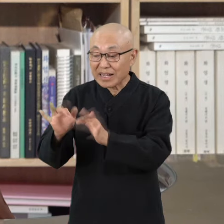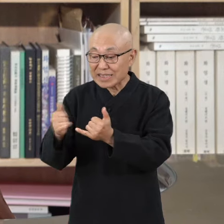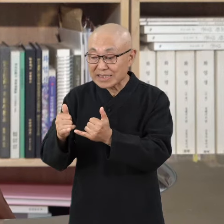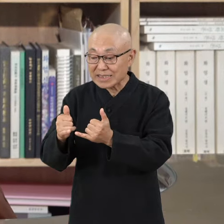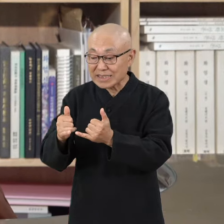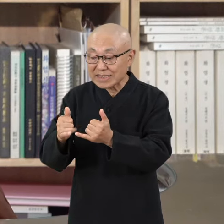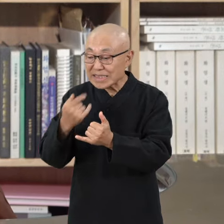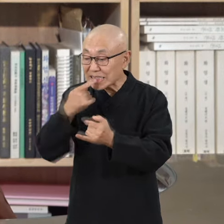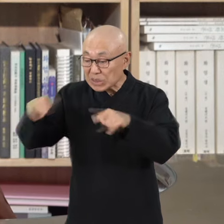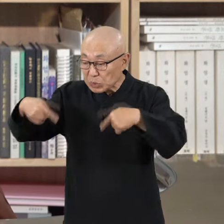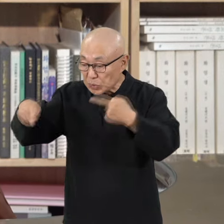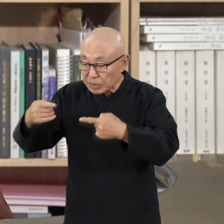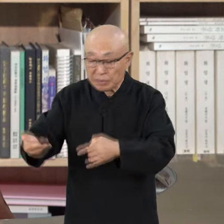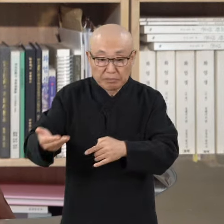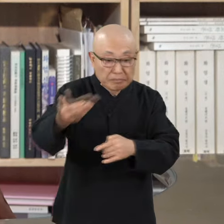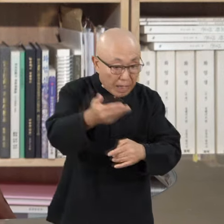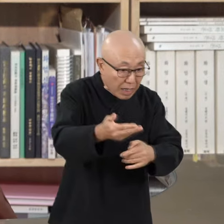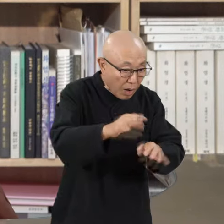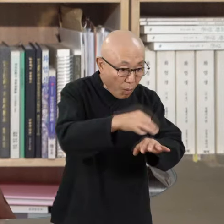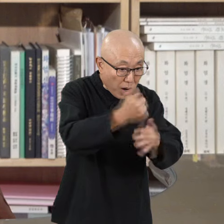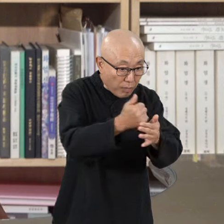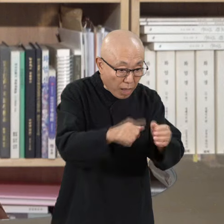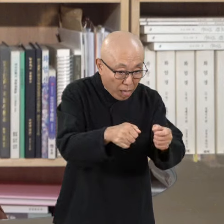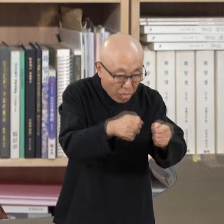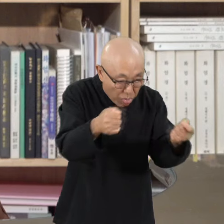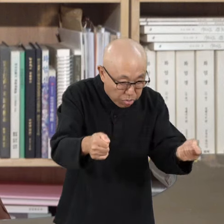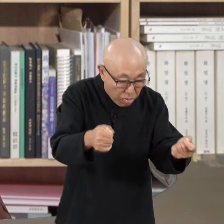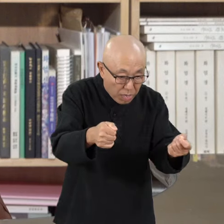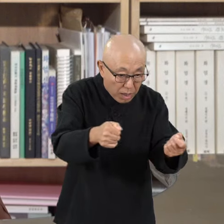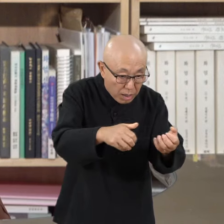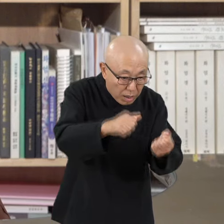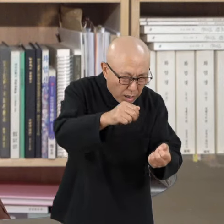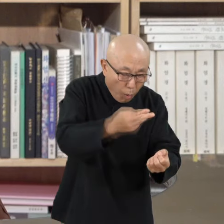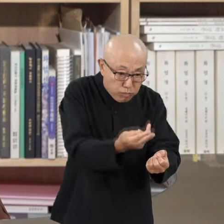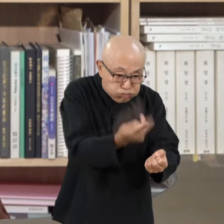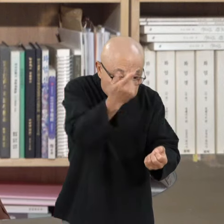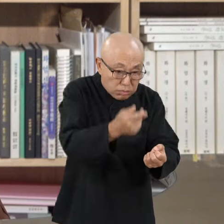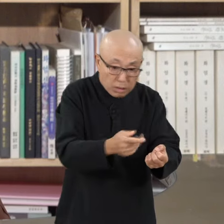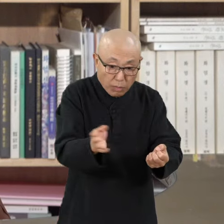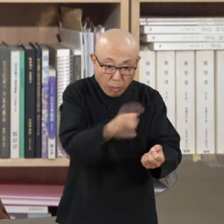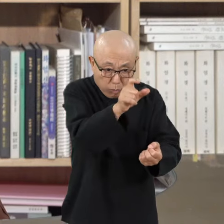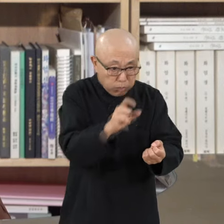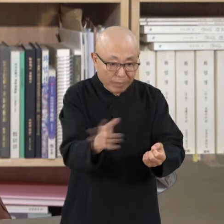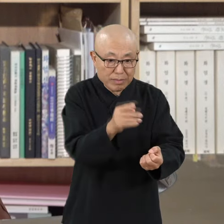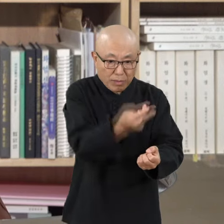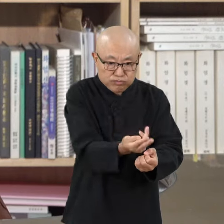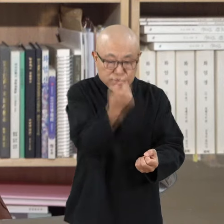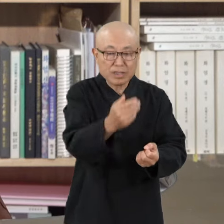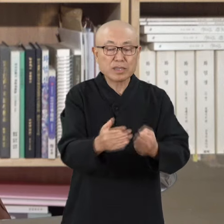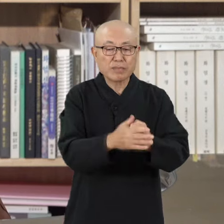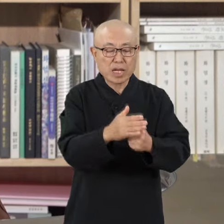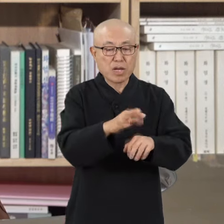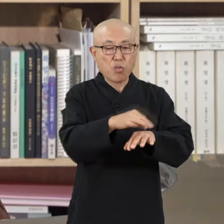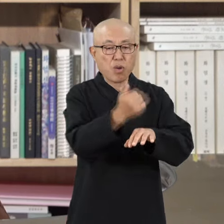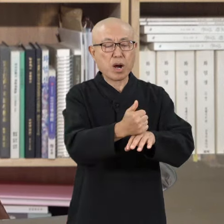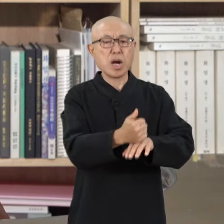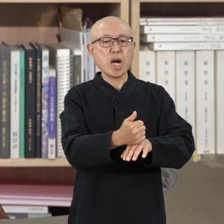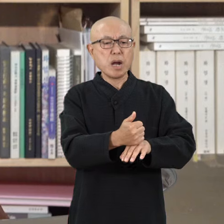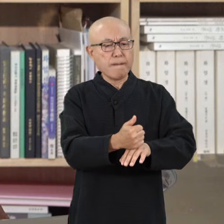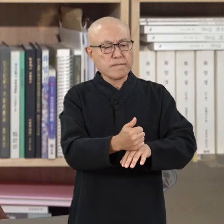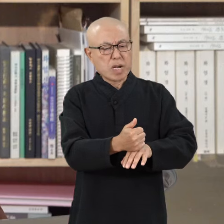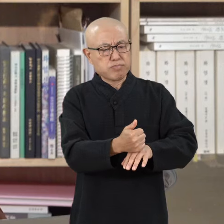아무것도 적혀 있지 않는 백지를 냅니다 그러니까 임금님이 굉장히 황당했죠